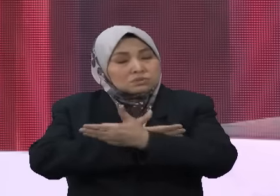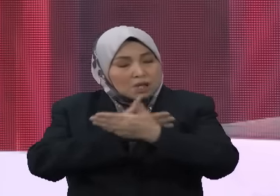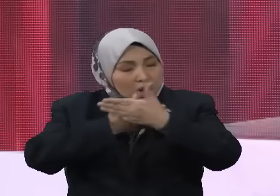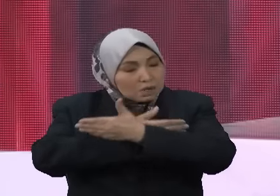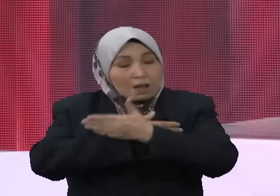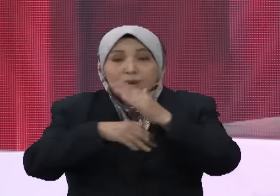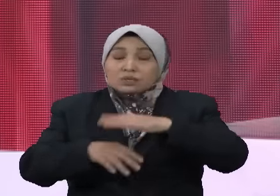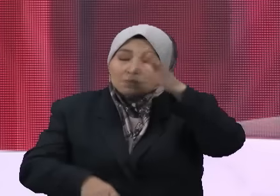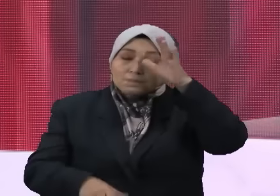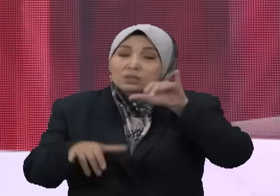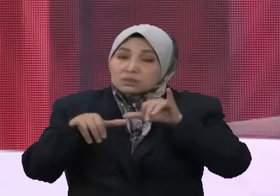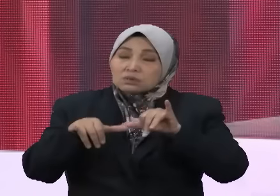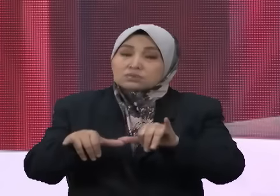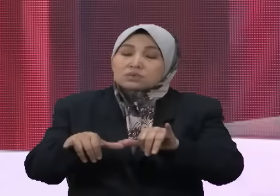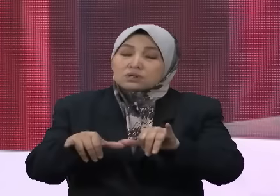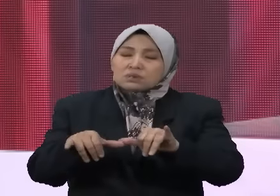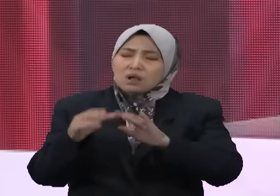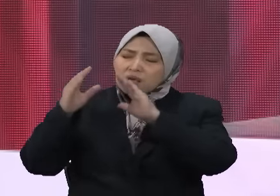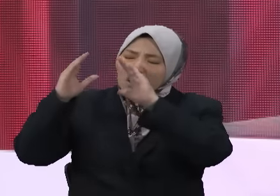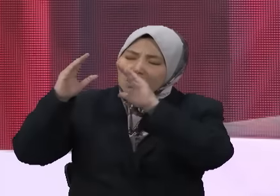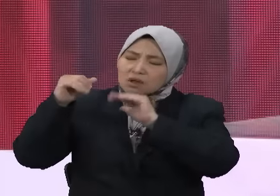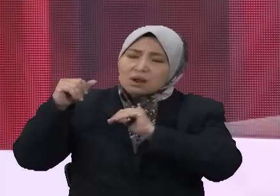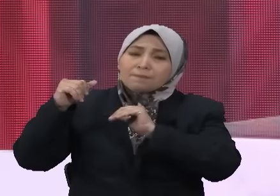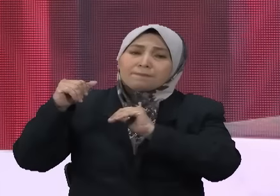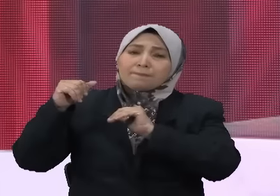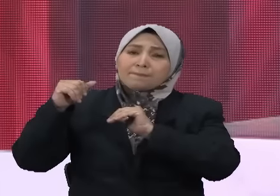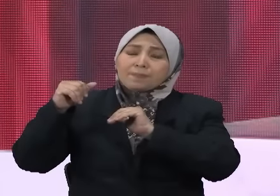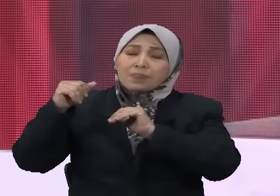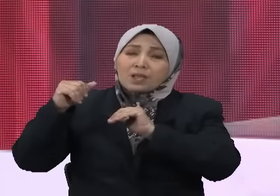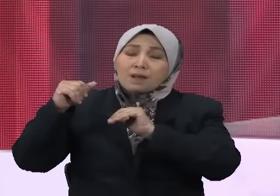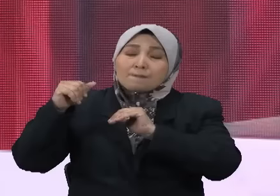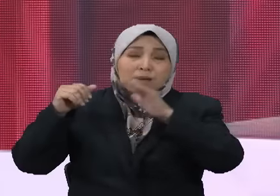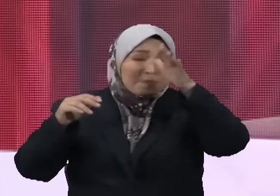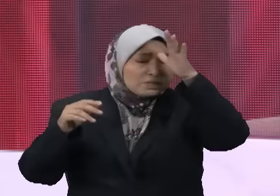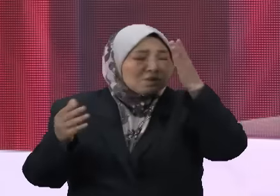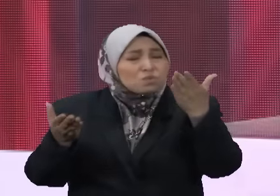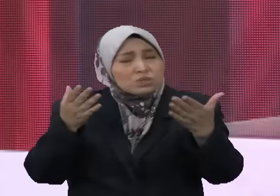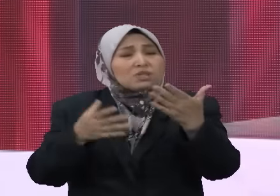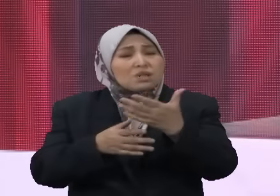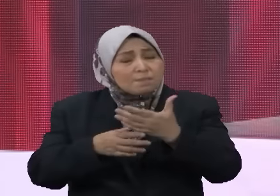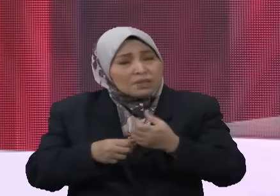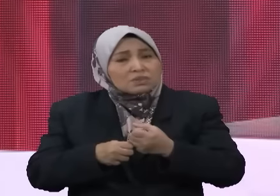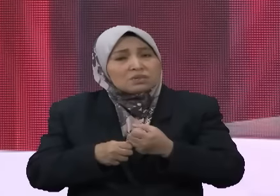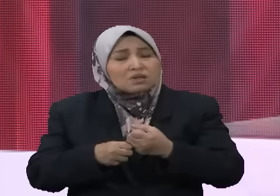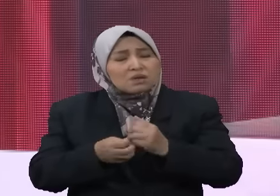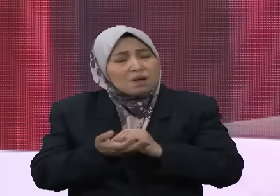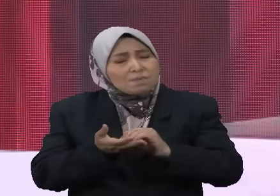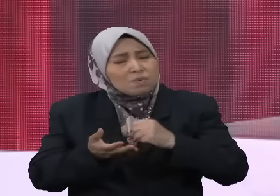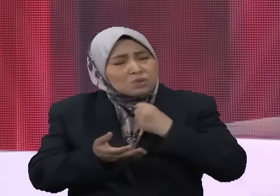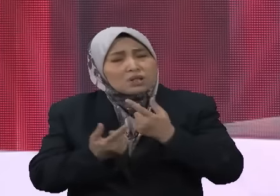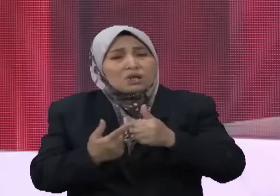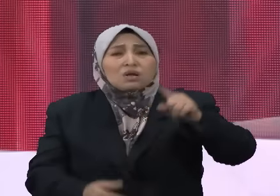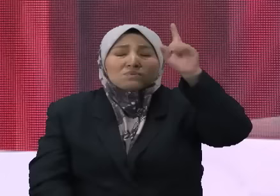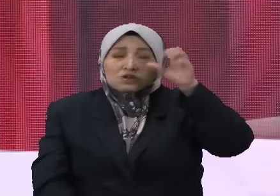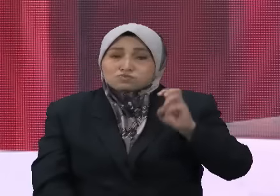bapanya dia masih lagi menaruh harapan kan agar Bapa Dia mungkin dapatlah keampunan daripada Allah